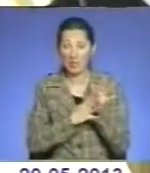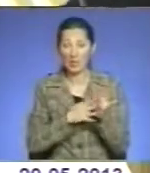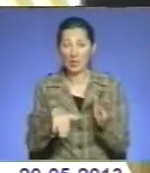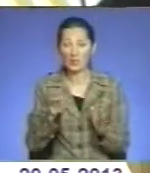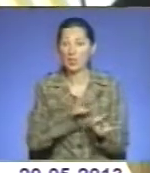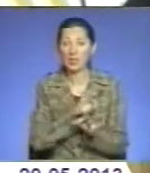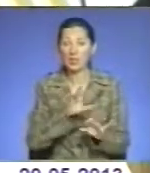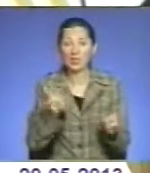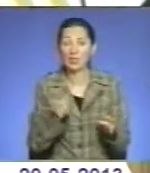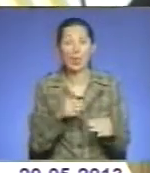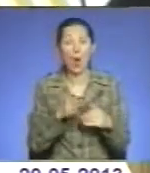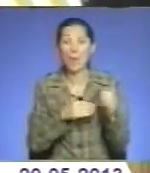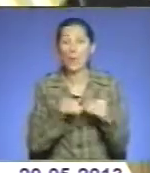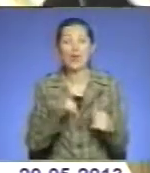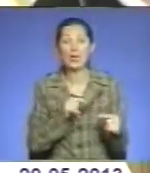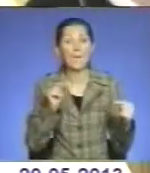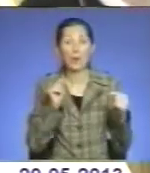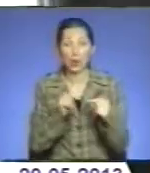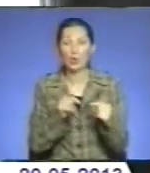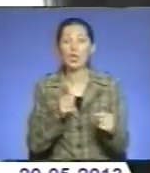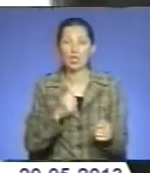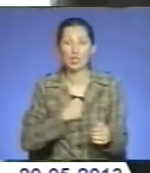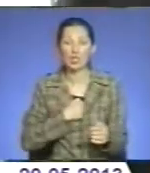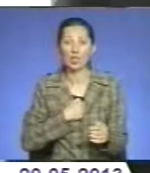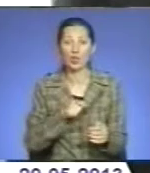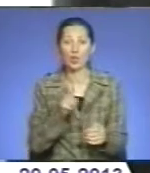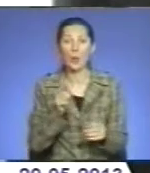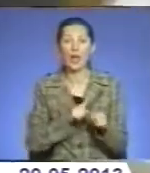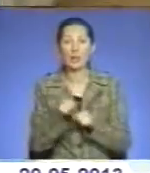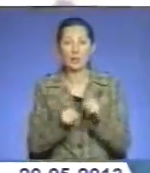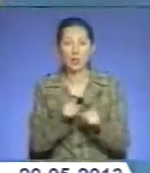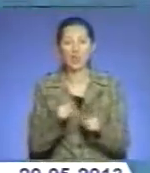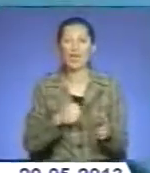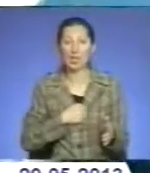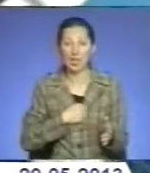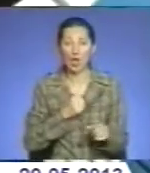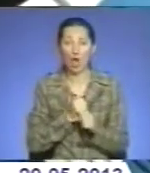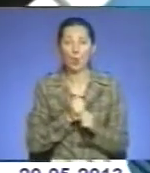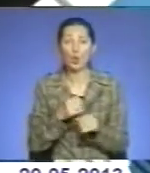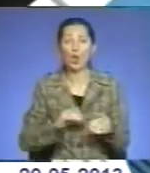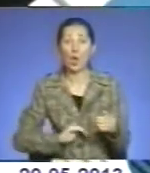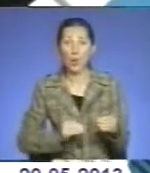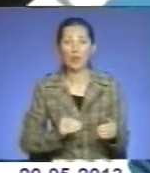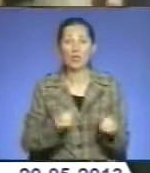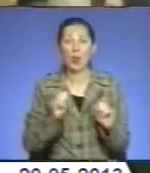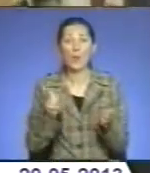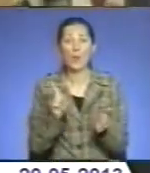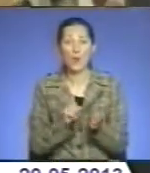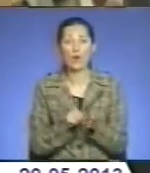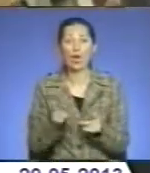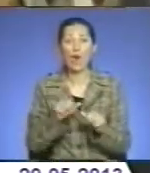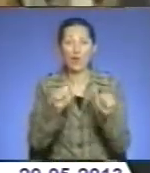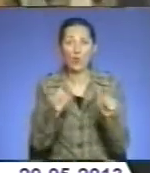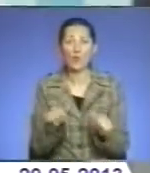остальные профнепригодны. К сожалению. Аби змінити ситуацію, роботодавці повинні формувати попит на